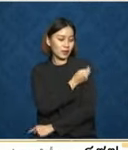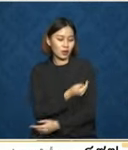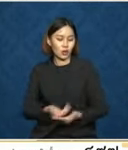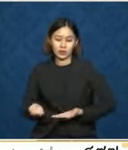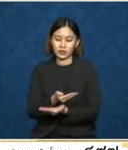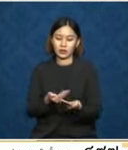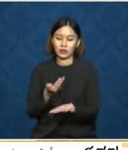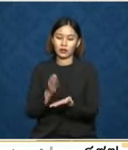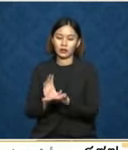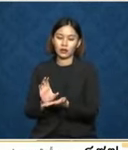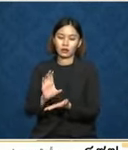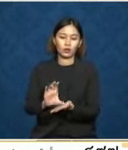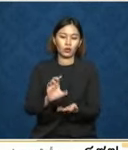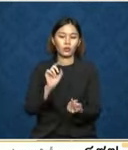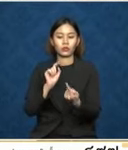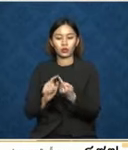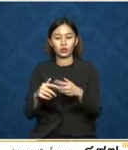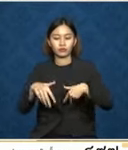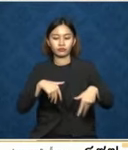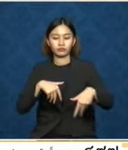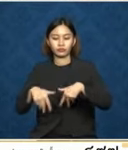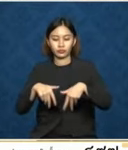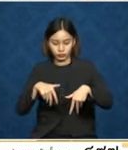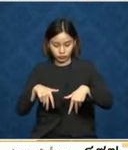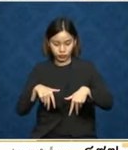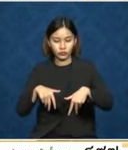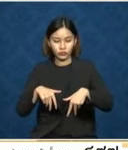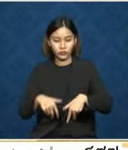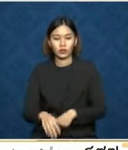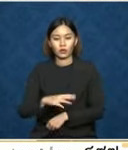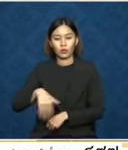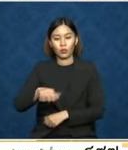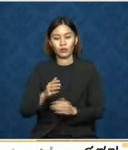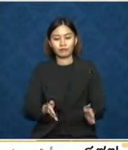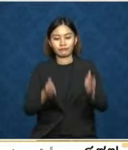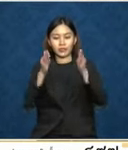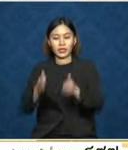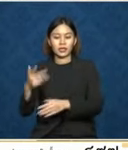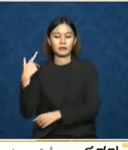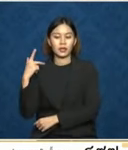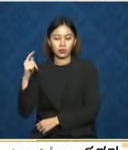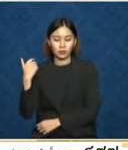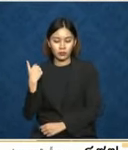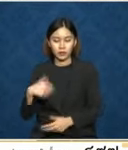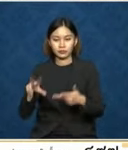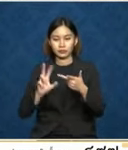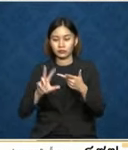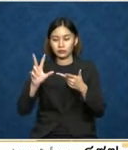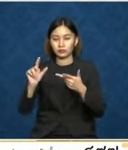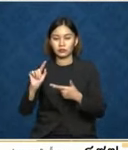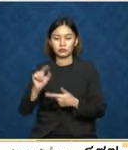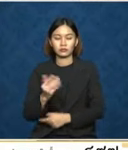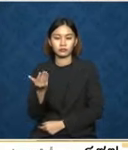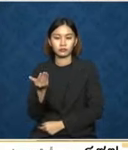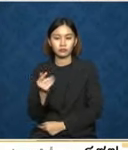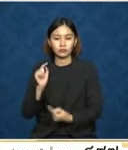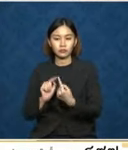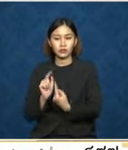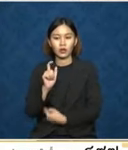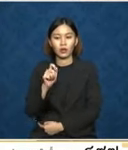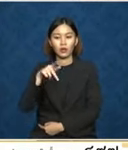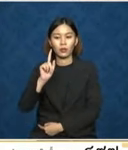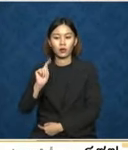จัดสรรงบประมาณให้กับพี่น้องชาวอำเภอบ้านโป่งและพื้นที่ใกล้เคียงได้ใช้อาคารดังกล่าวด้วยครับเรื่องที่ 3ครับขอให้กรมการปกครอง